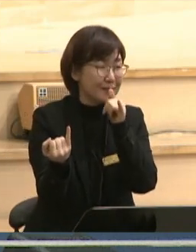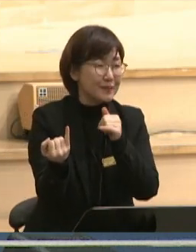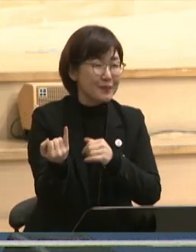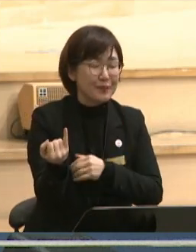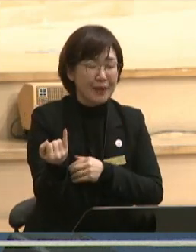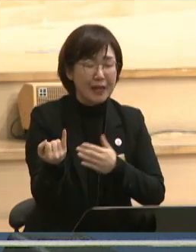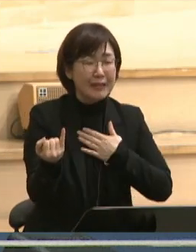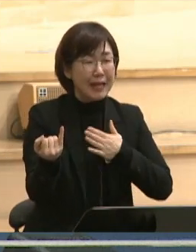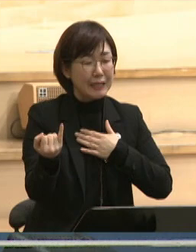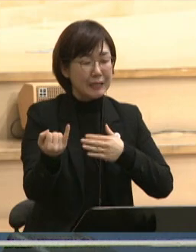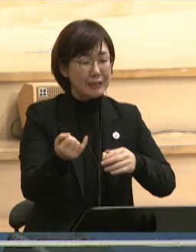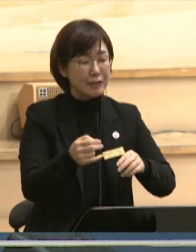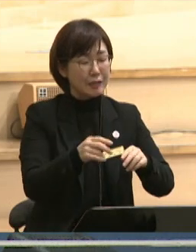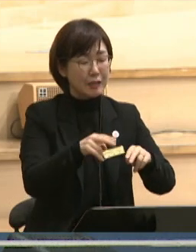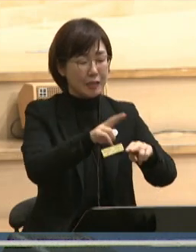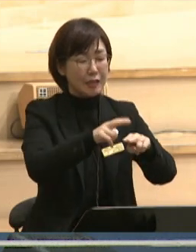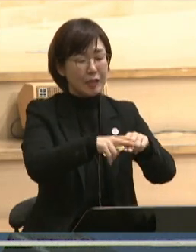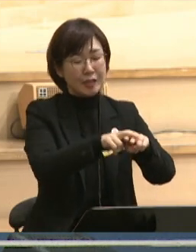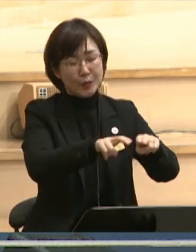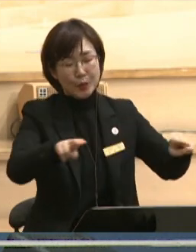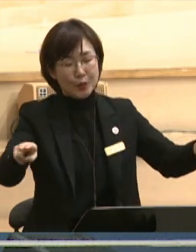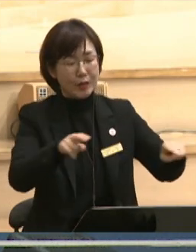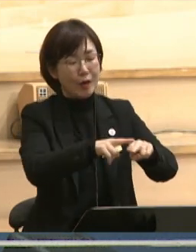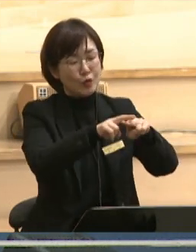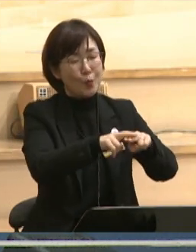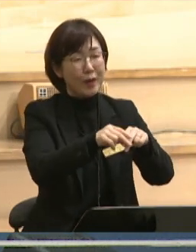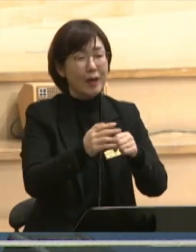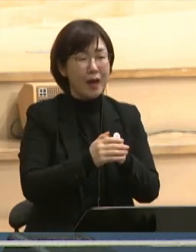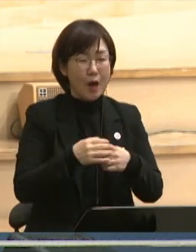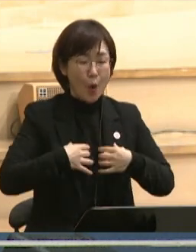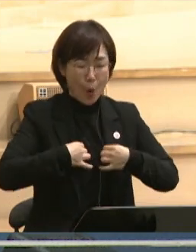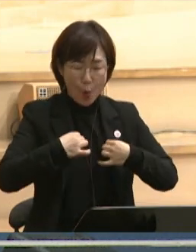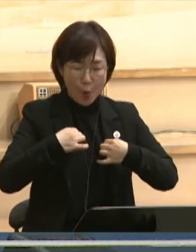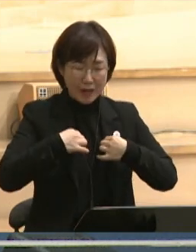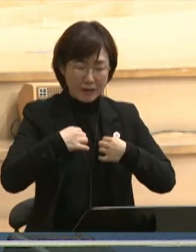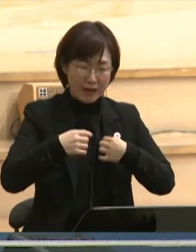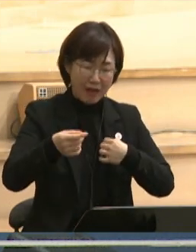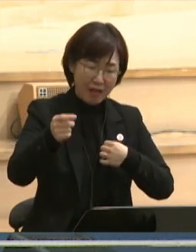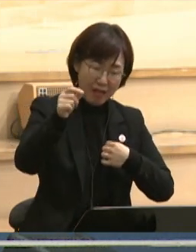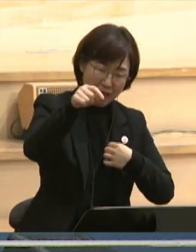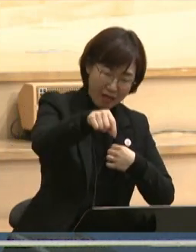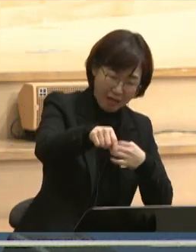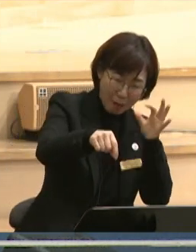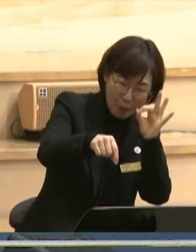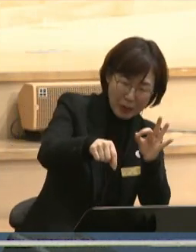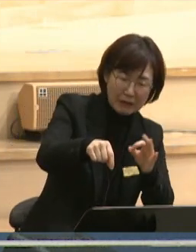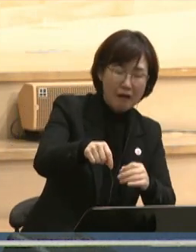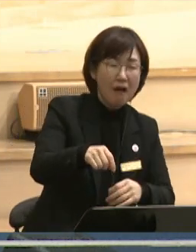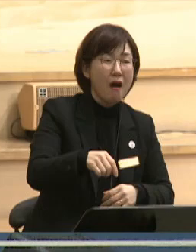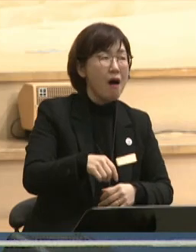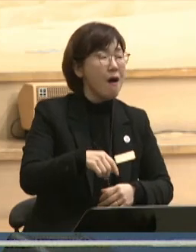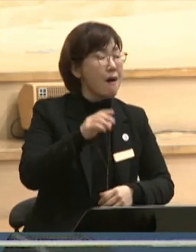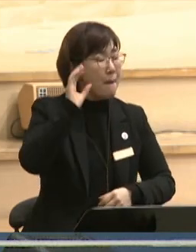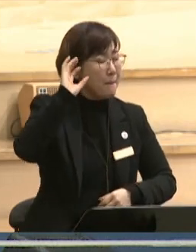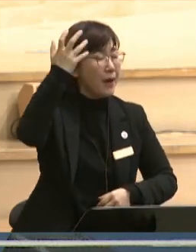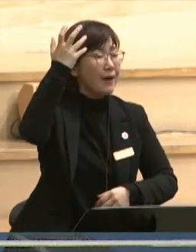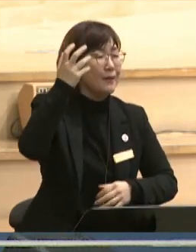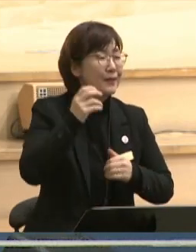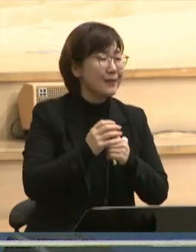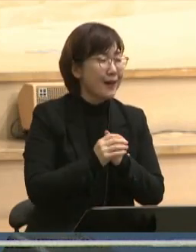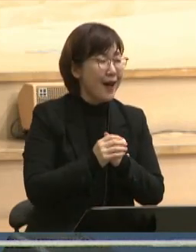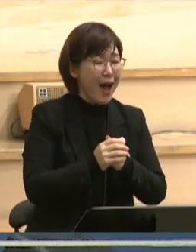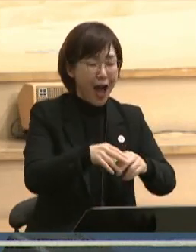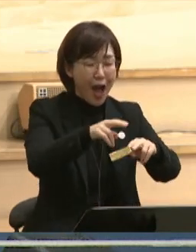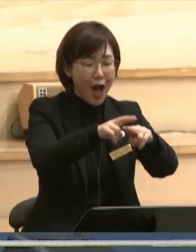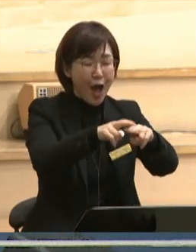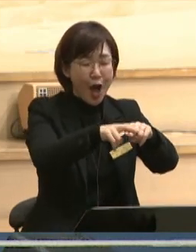저는 쇼파에 옷이 널부러져 있는 것을 보면 샬롬이 파괴되어집니다 여러분 소파는